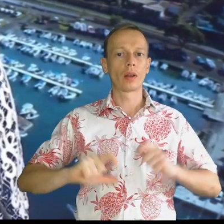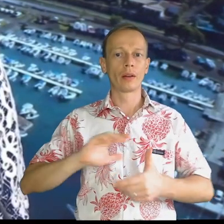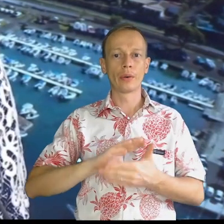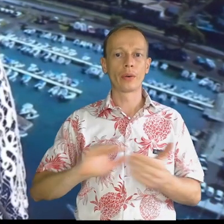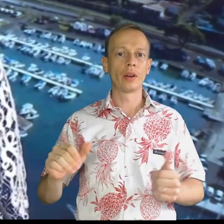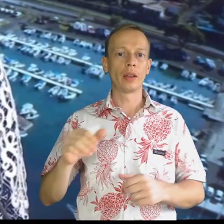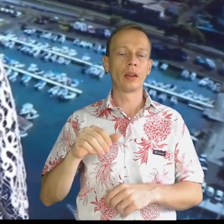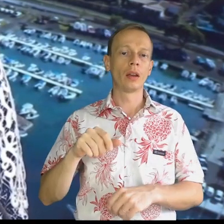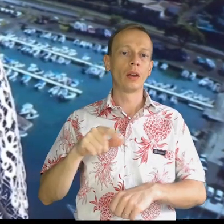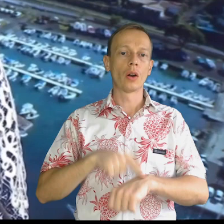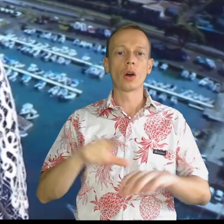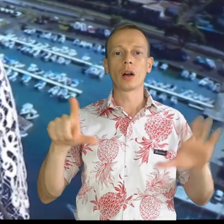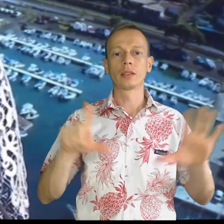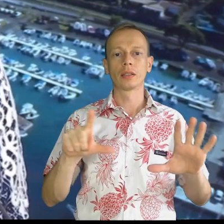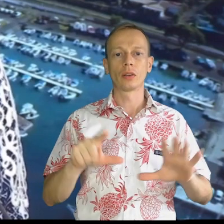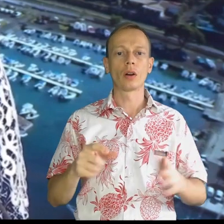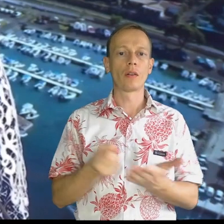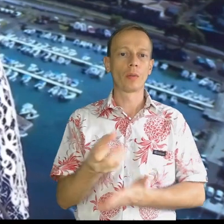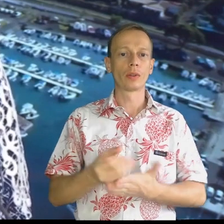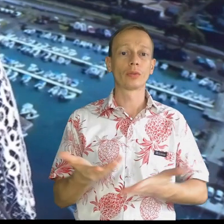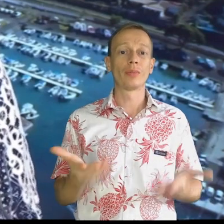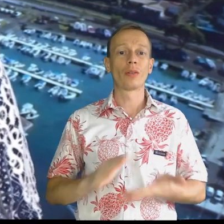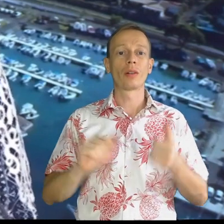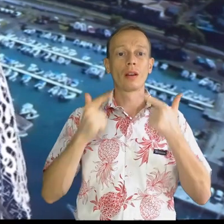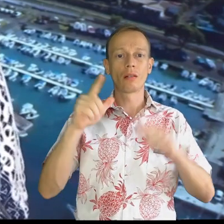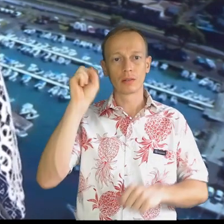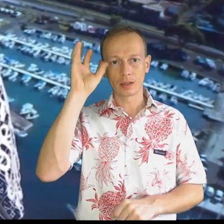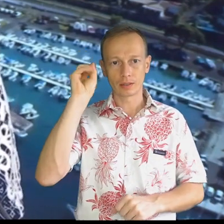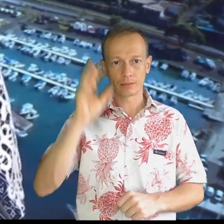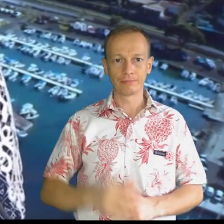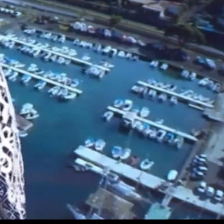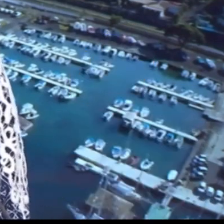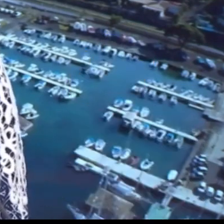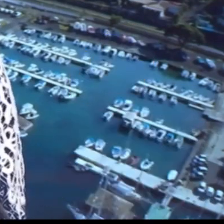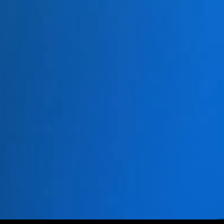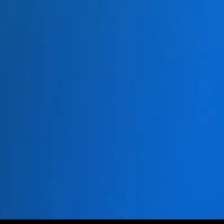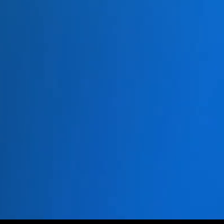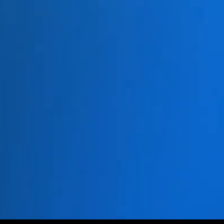de retrouver Chiquitate Vadarouzes pour votre journal à 19h. Tout de suite, notre VA.